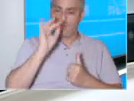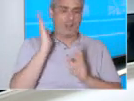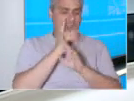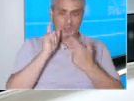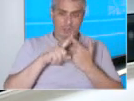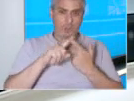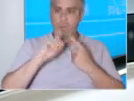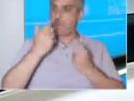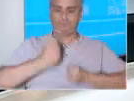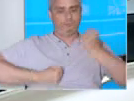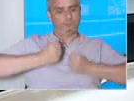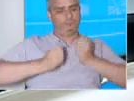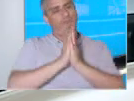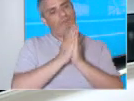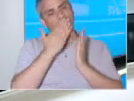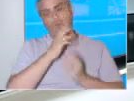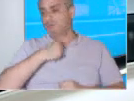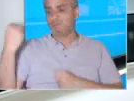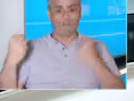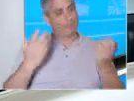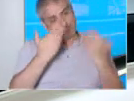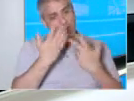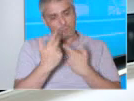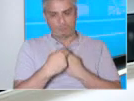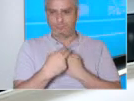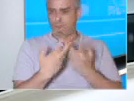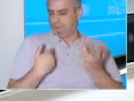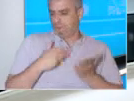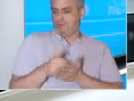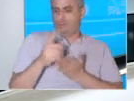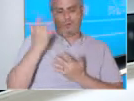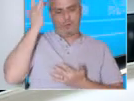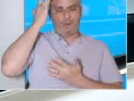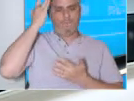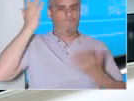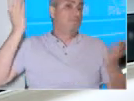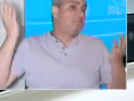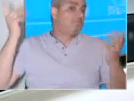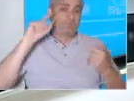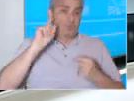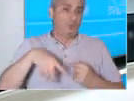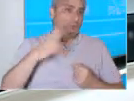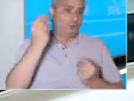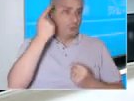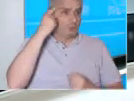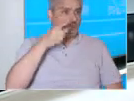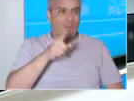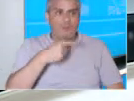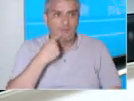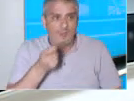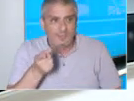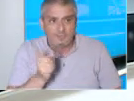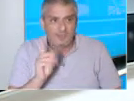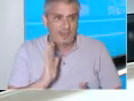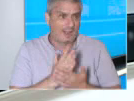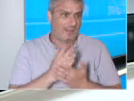טרור, כולם רצים אחריהם, בימין ובשמאל, הנה, אנחנו יכולים להמשיך לעשות כרצוננו. יכול להיות שיש מי שנותן פרשנות כזו. רק שאתה אומר הם בלי